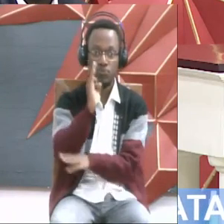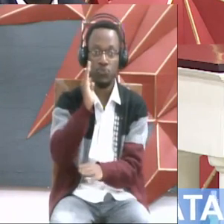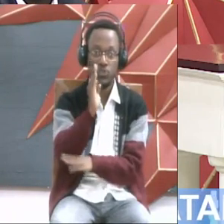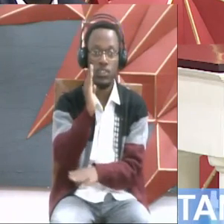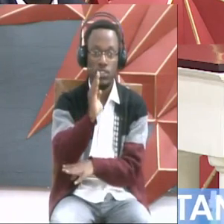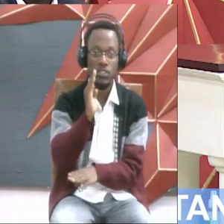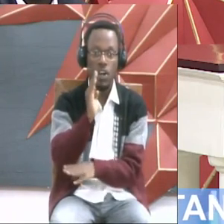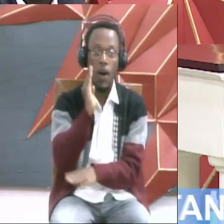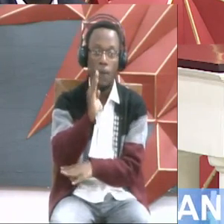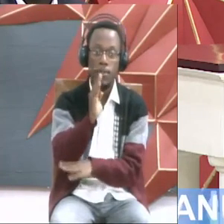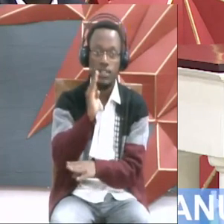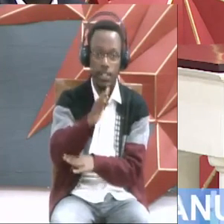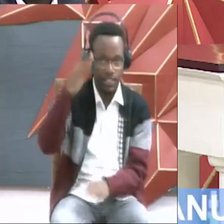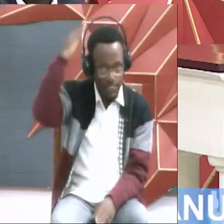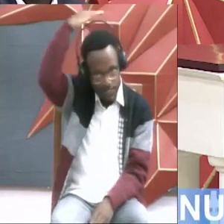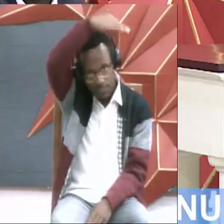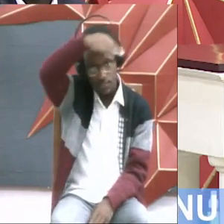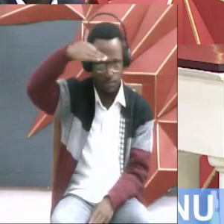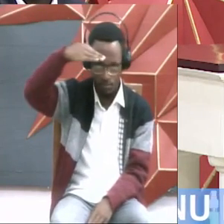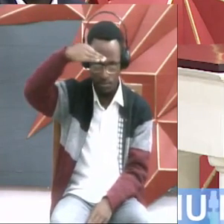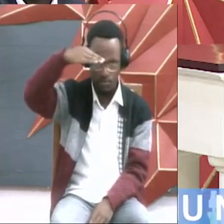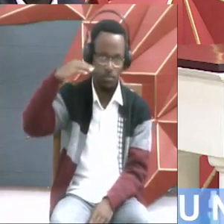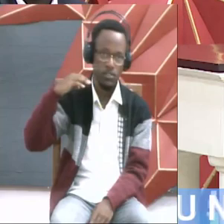Continuez à avoir bon appétit.